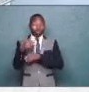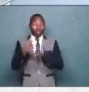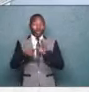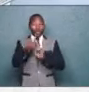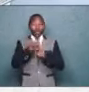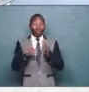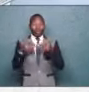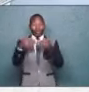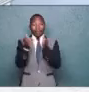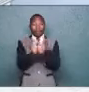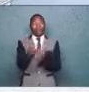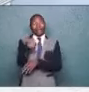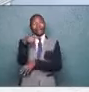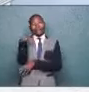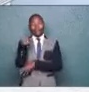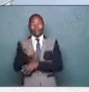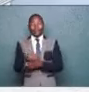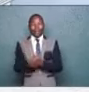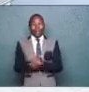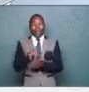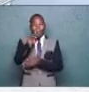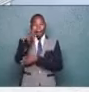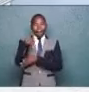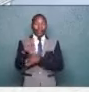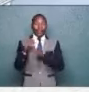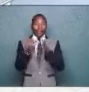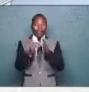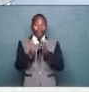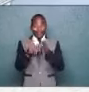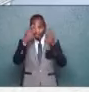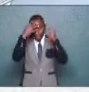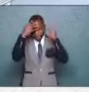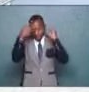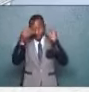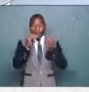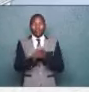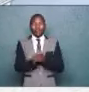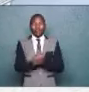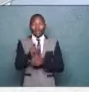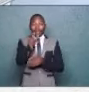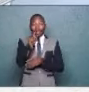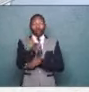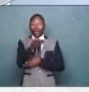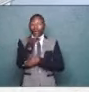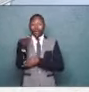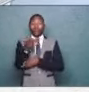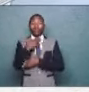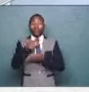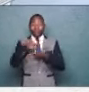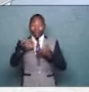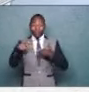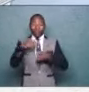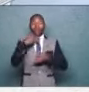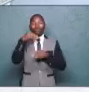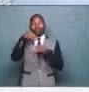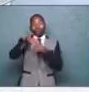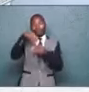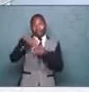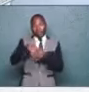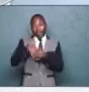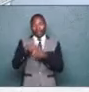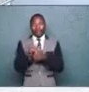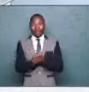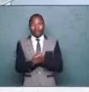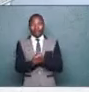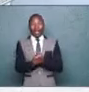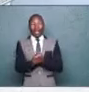achisankho cha president, aphungu ndi makansala, munthu aliyense olembetsa mkaundula wa voti